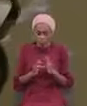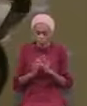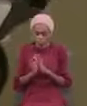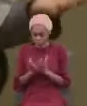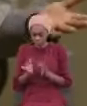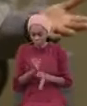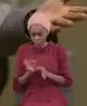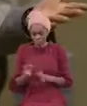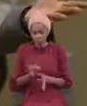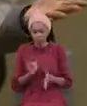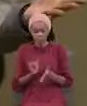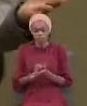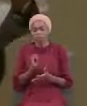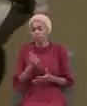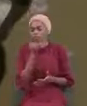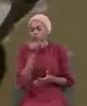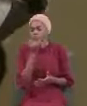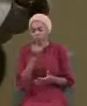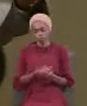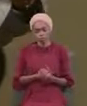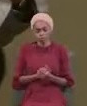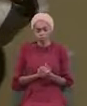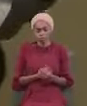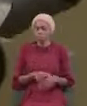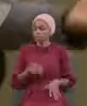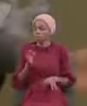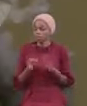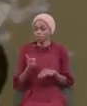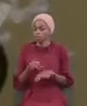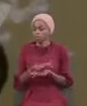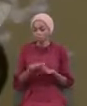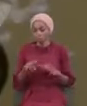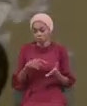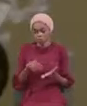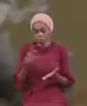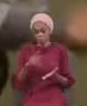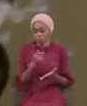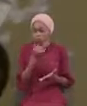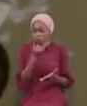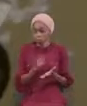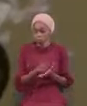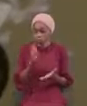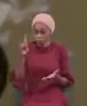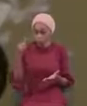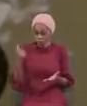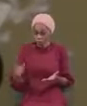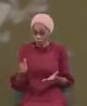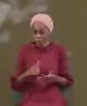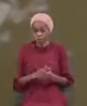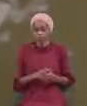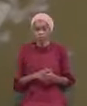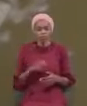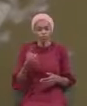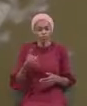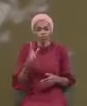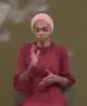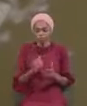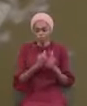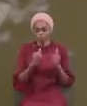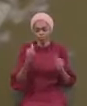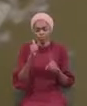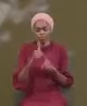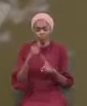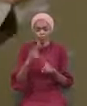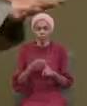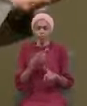payz pas la di vous allez vous priver des de Dieu et s corrigé elle a commencé